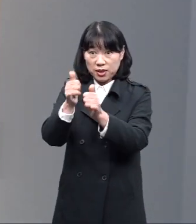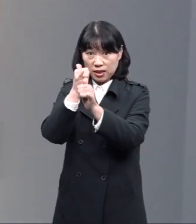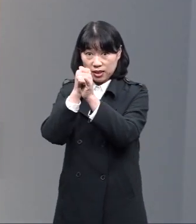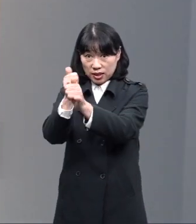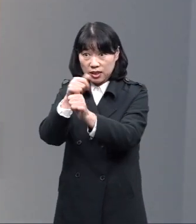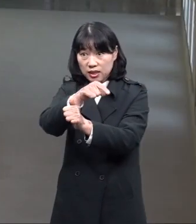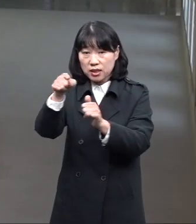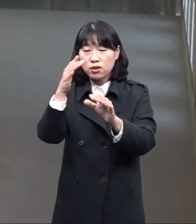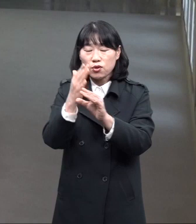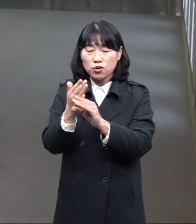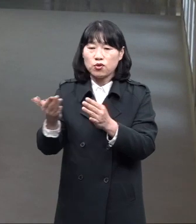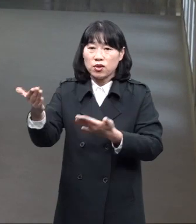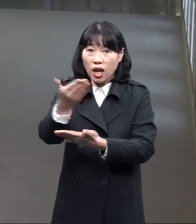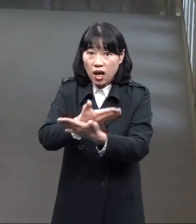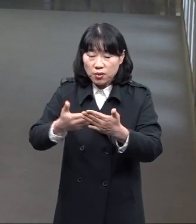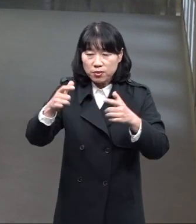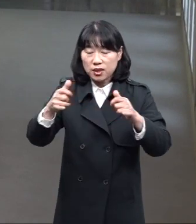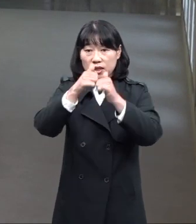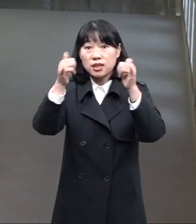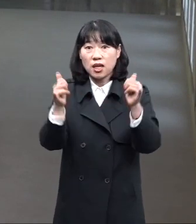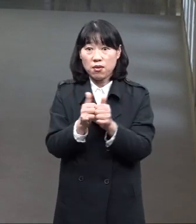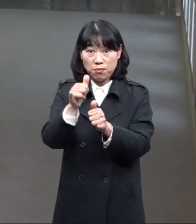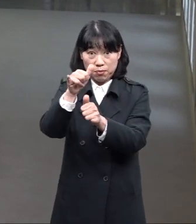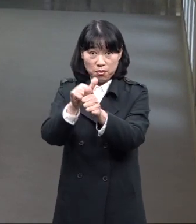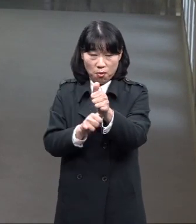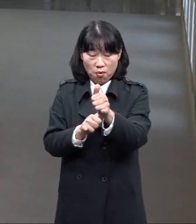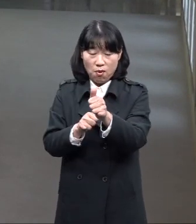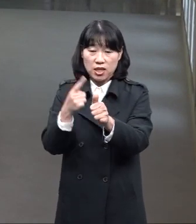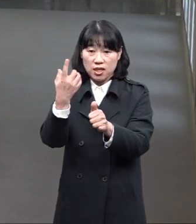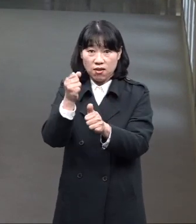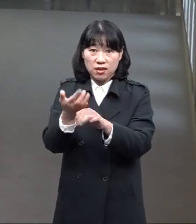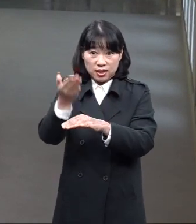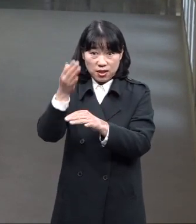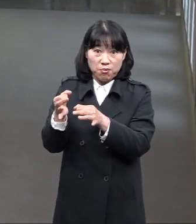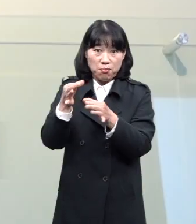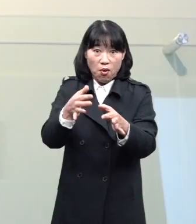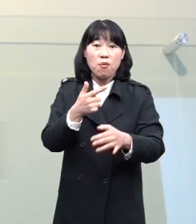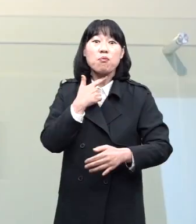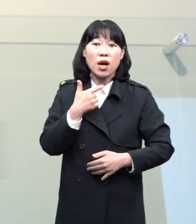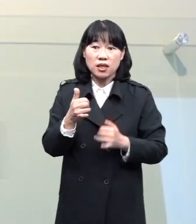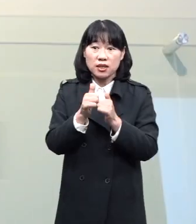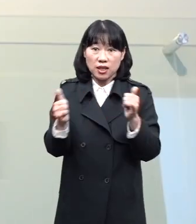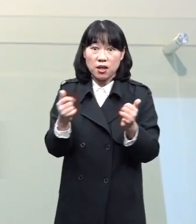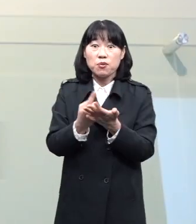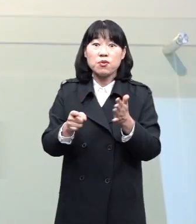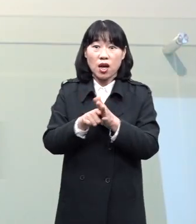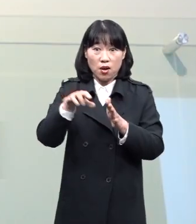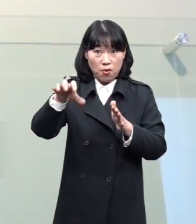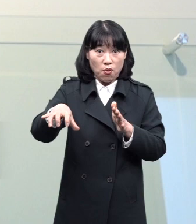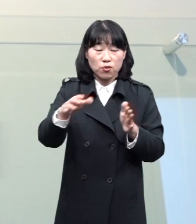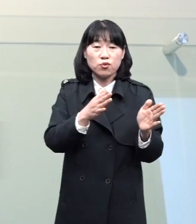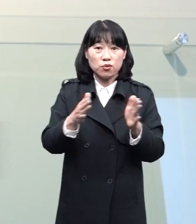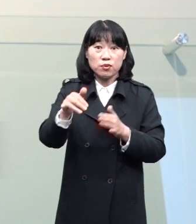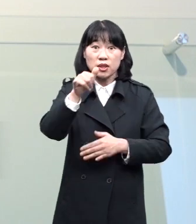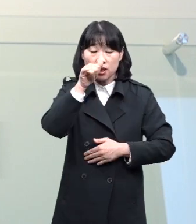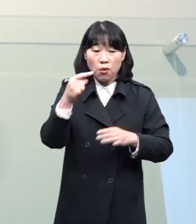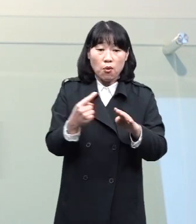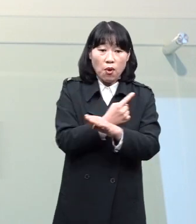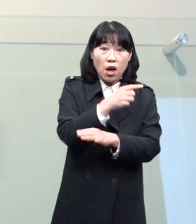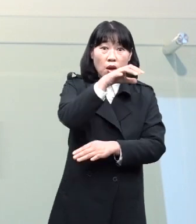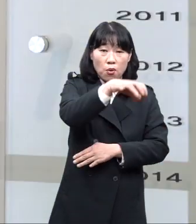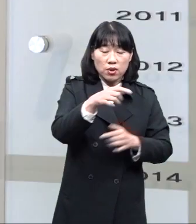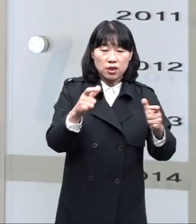수상자존, 나눔을 통해 지역사회에 공헌하는 아너소사이어티 존으로 구성되어 있습니다. 이외의